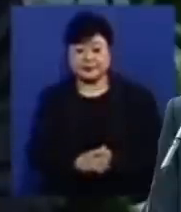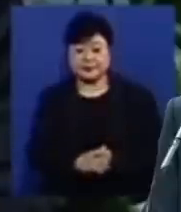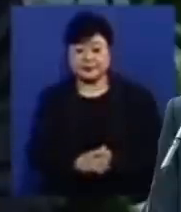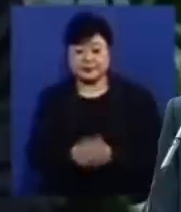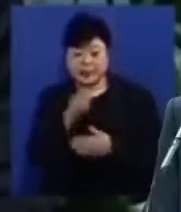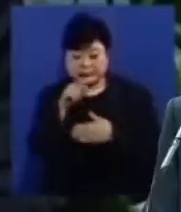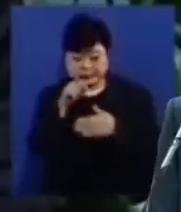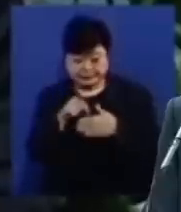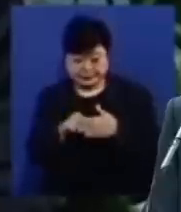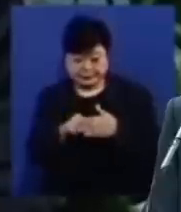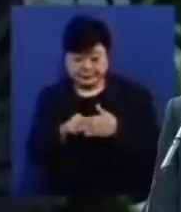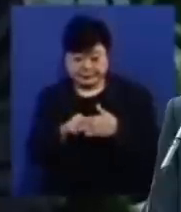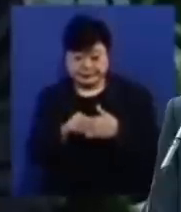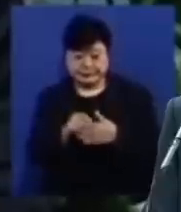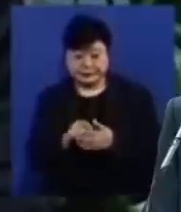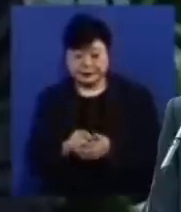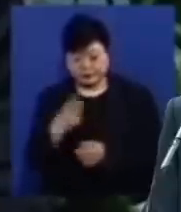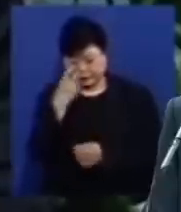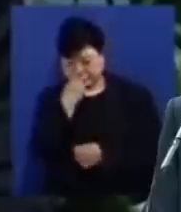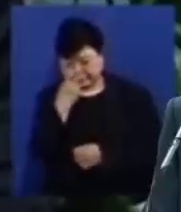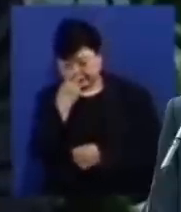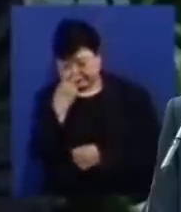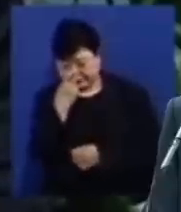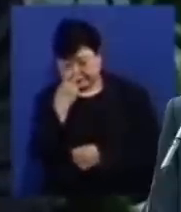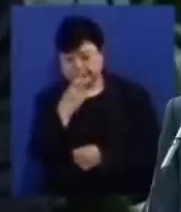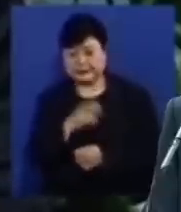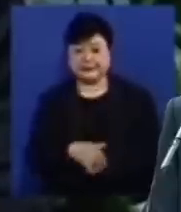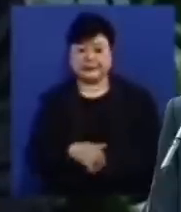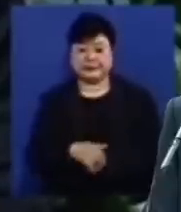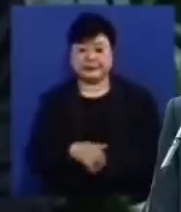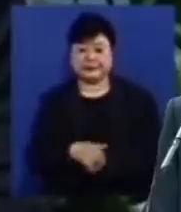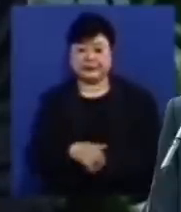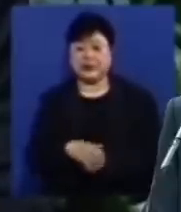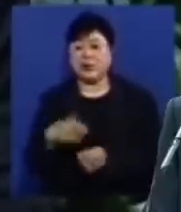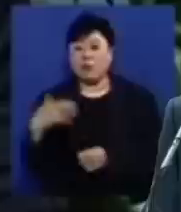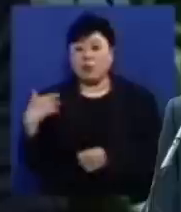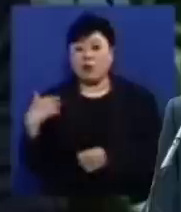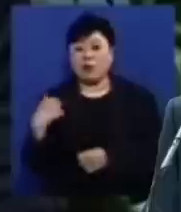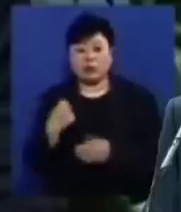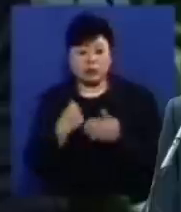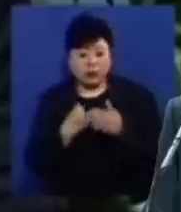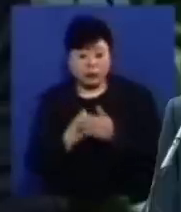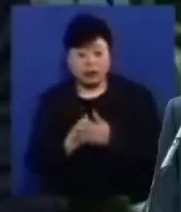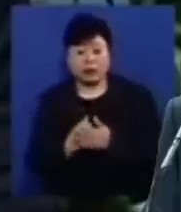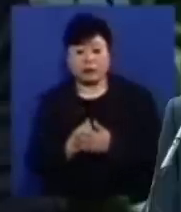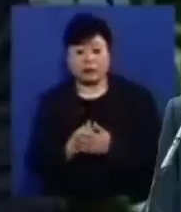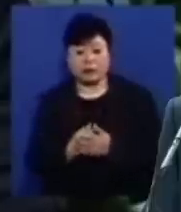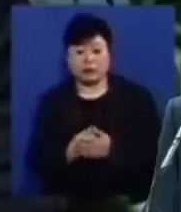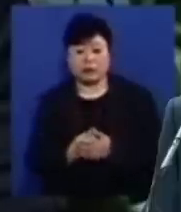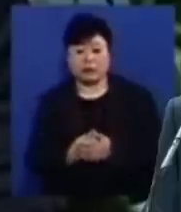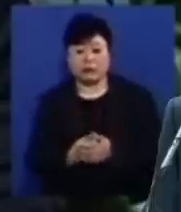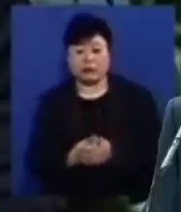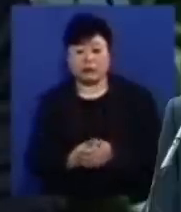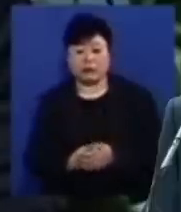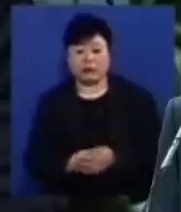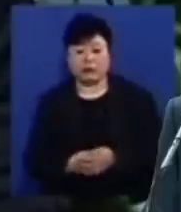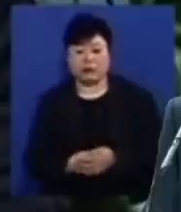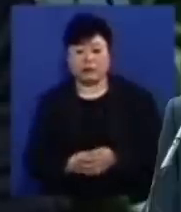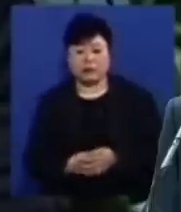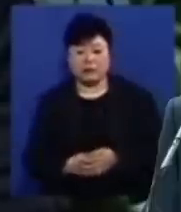양심을 끊임없이 감찰하고 계신다는 것을 알지 못하기 때문에 많은 부정과